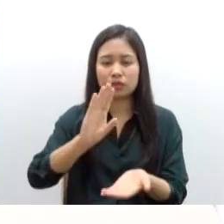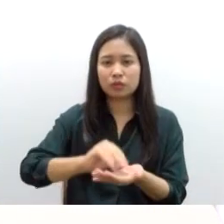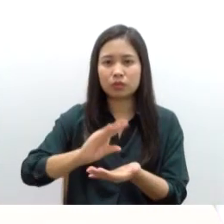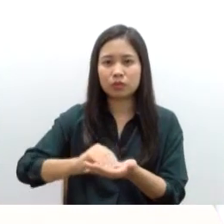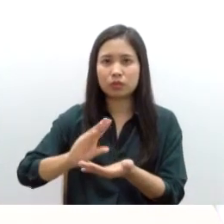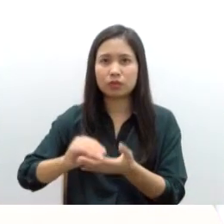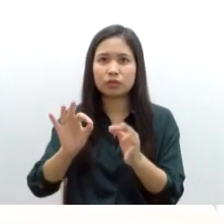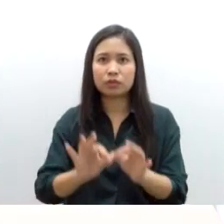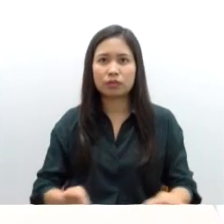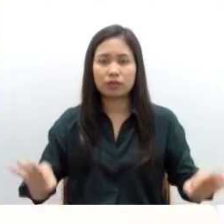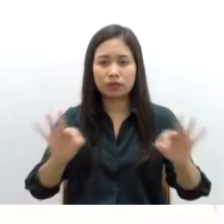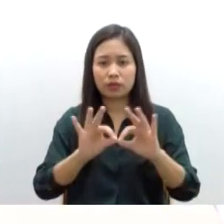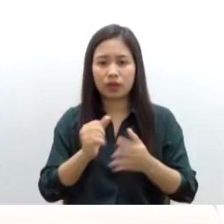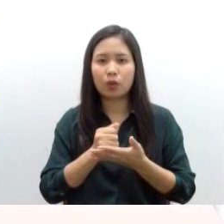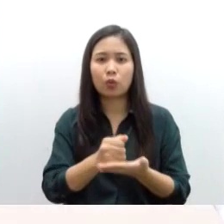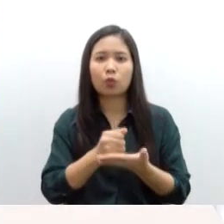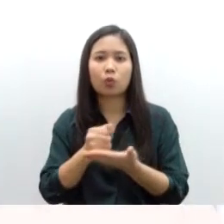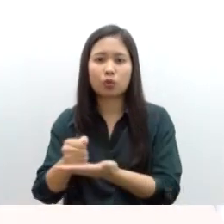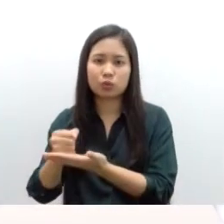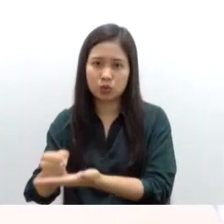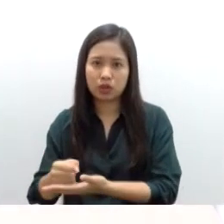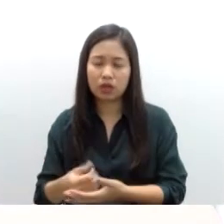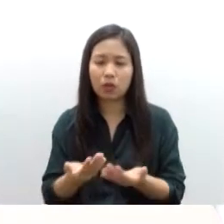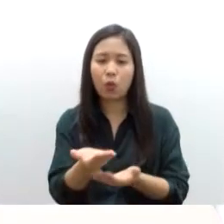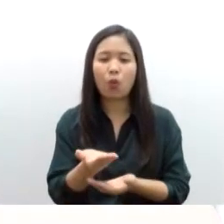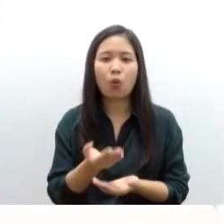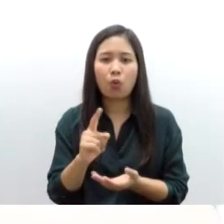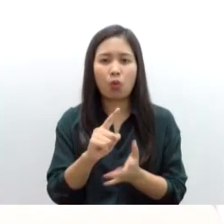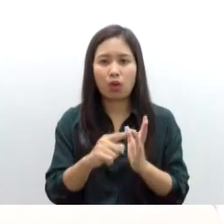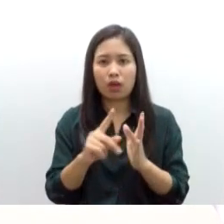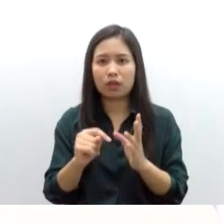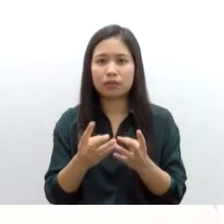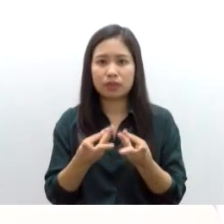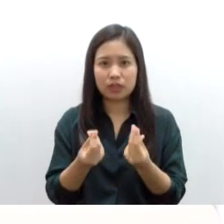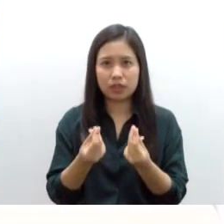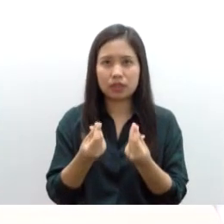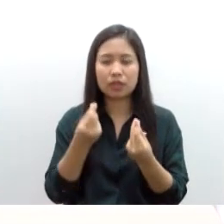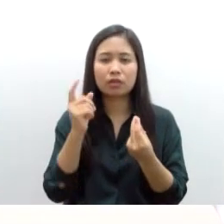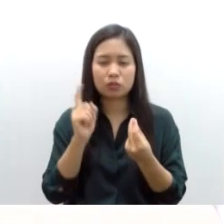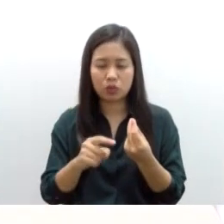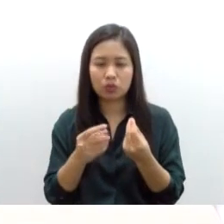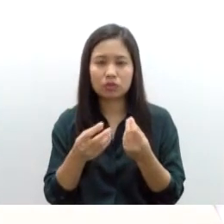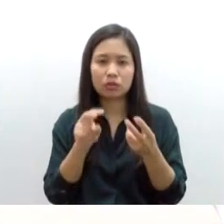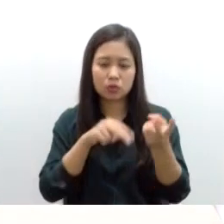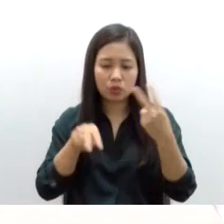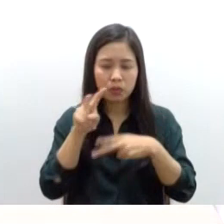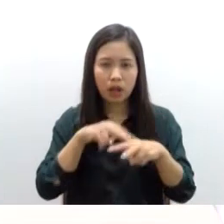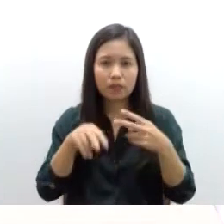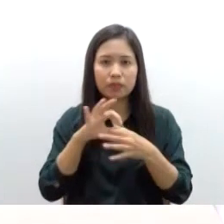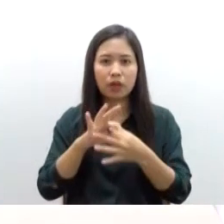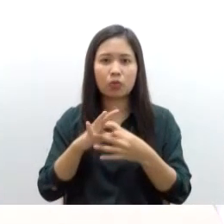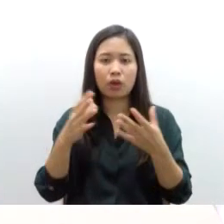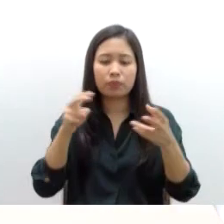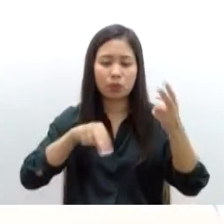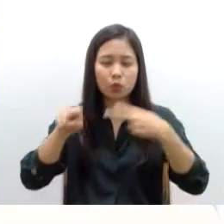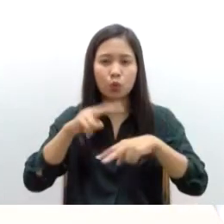ที่เราต้องช่วยกันนะครับโดยขอใหทางเขตพื้นที่การศึกษาได้ตอบแบบรายงานการตรวจราชการดังกล่าวนะครับกลับมายังส